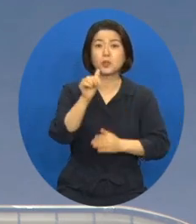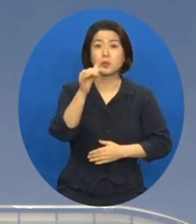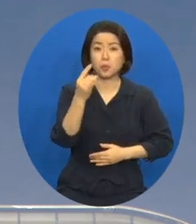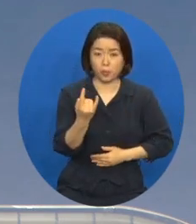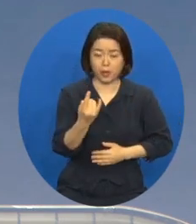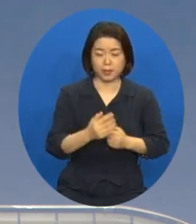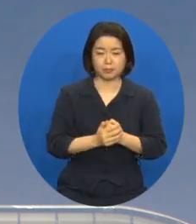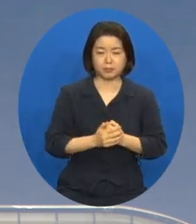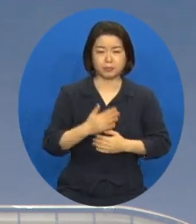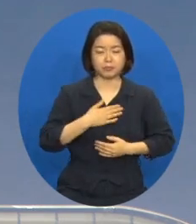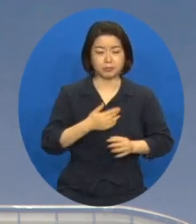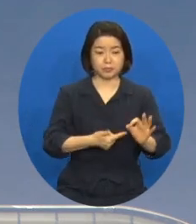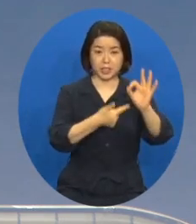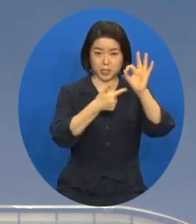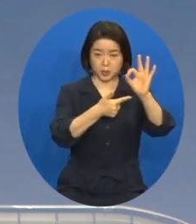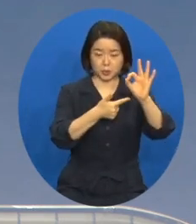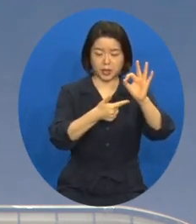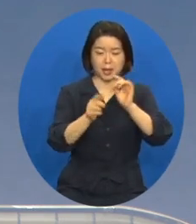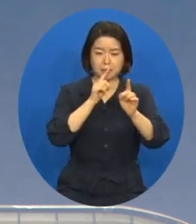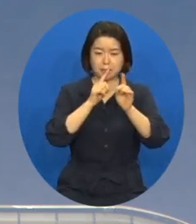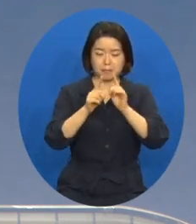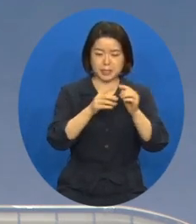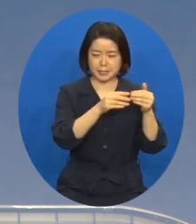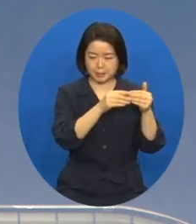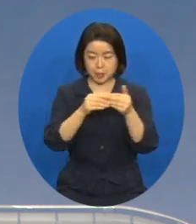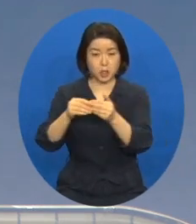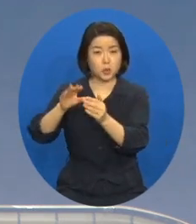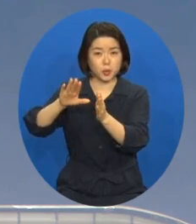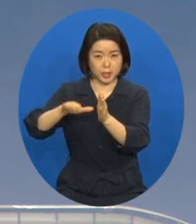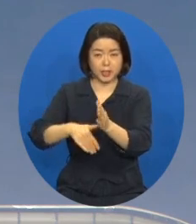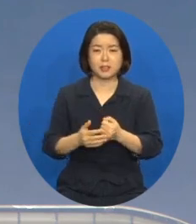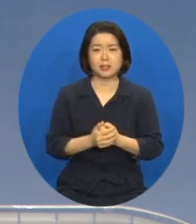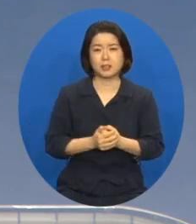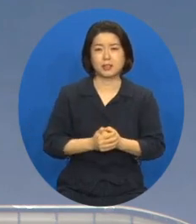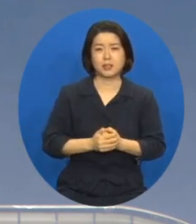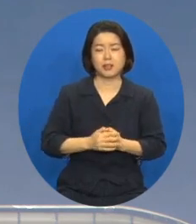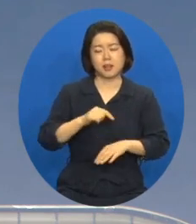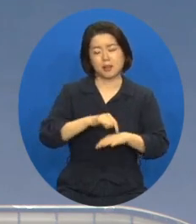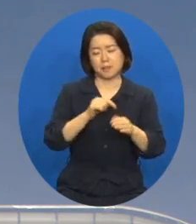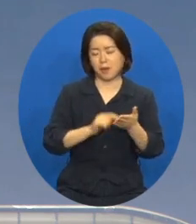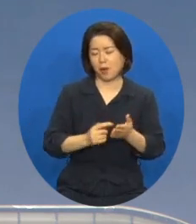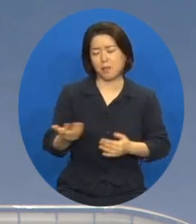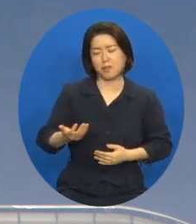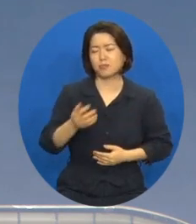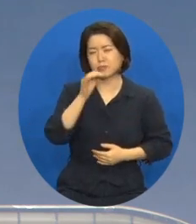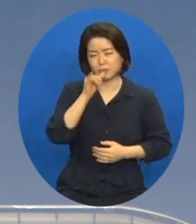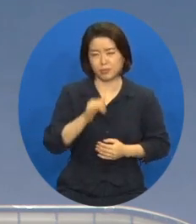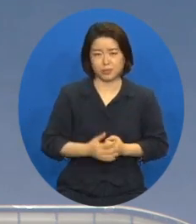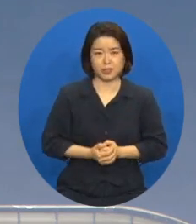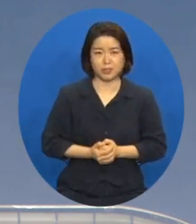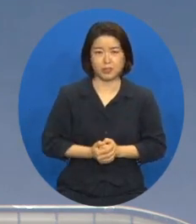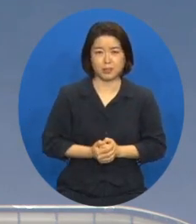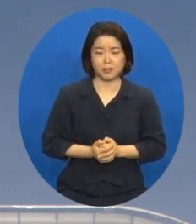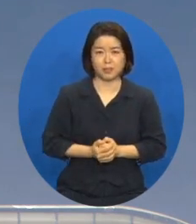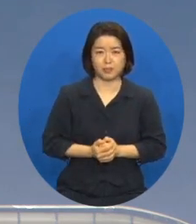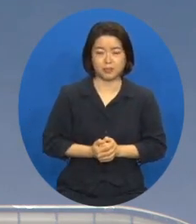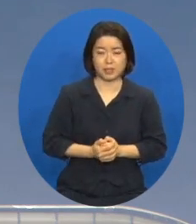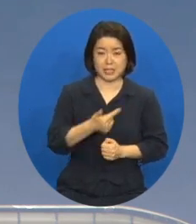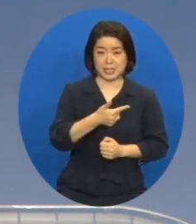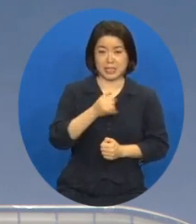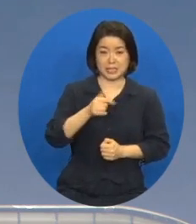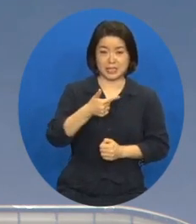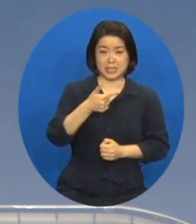제가 요나서 말씀 기도를 인도하면서 참 마음이 아팠습니다. 니느웨